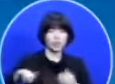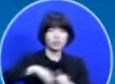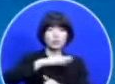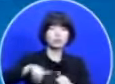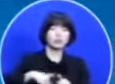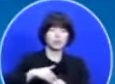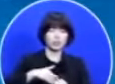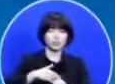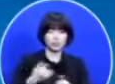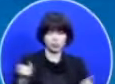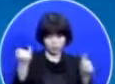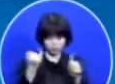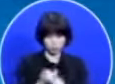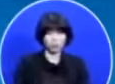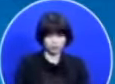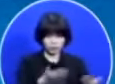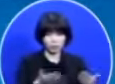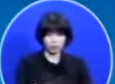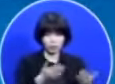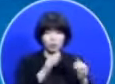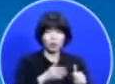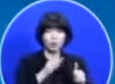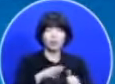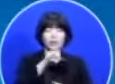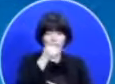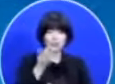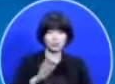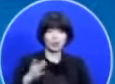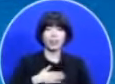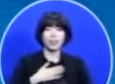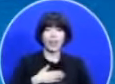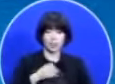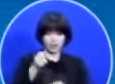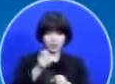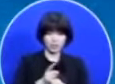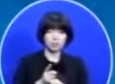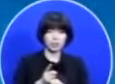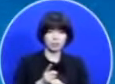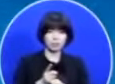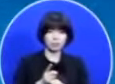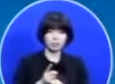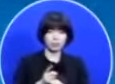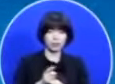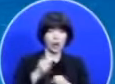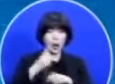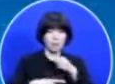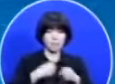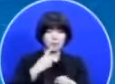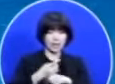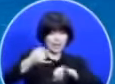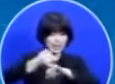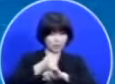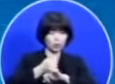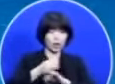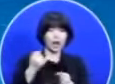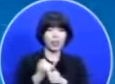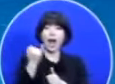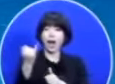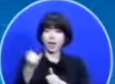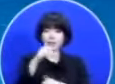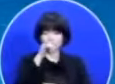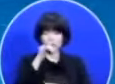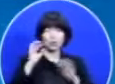결혼 하시라고 그렇게 권했지만 나에게는 이미 백년가약을 맺은 아내가 있고